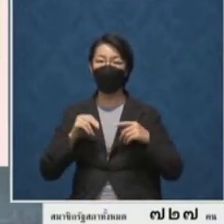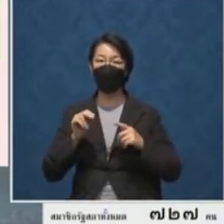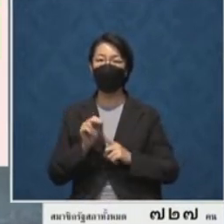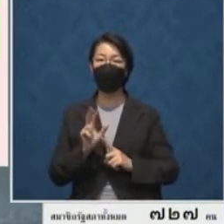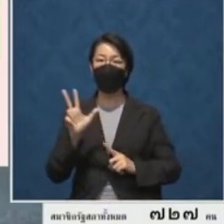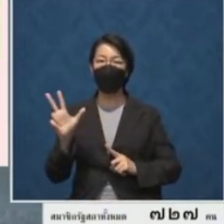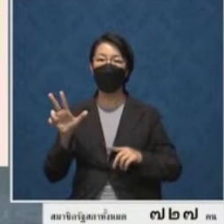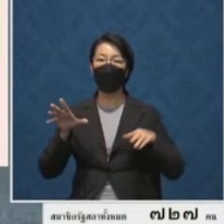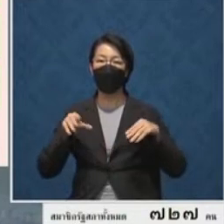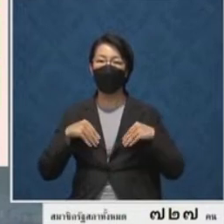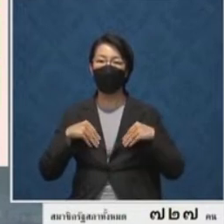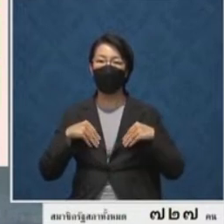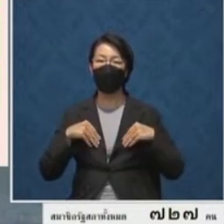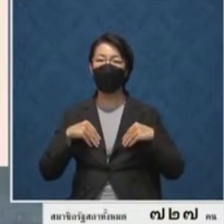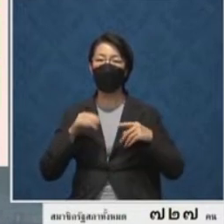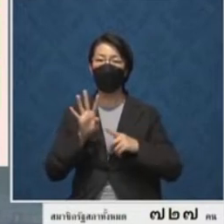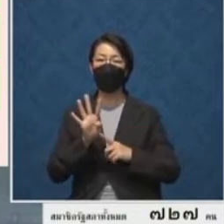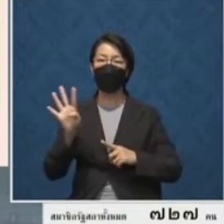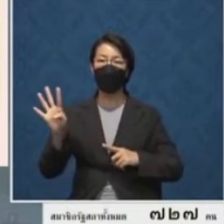การ4รับหลักการ